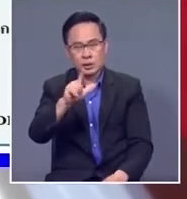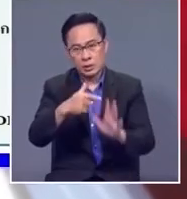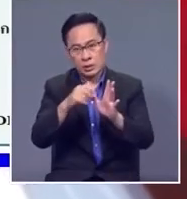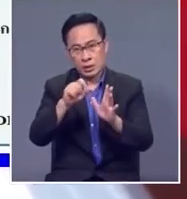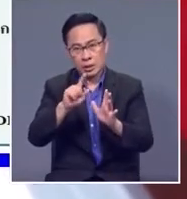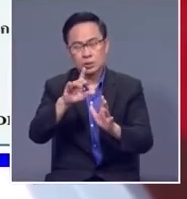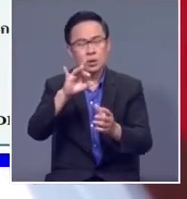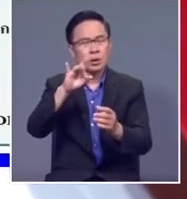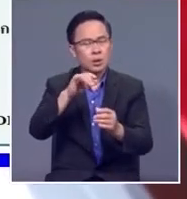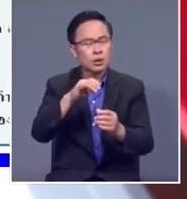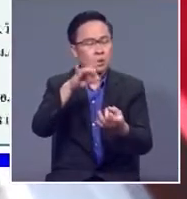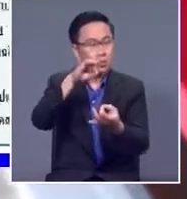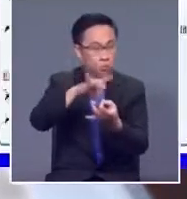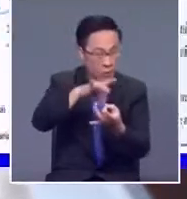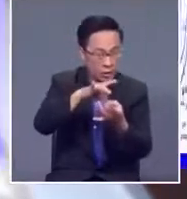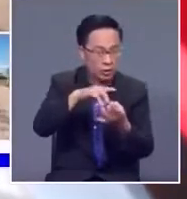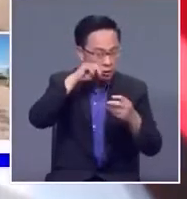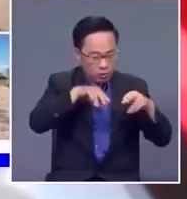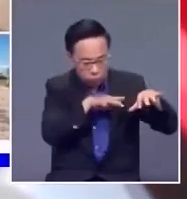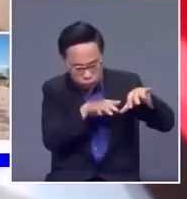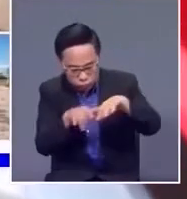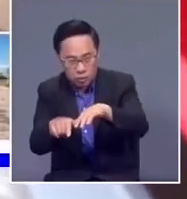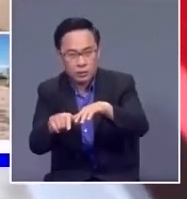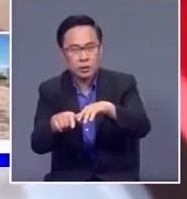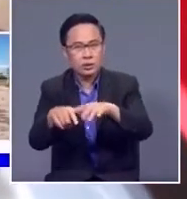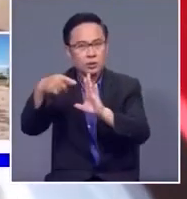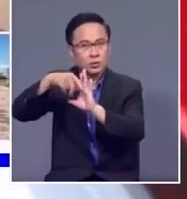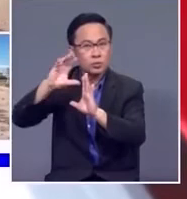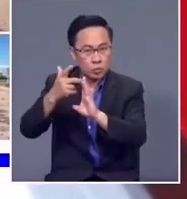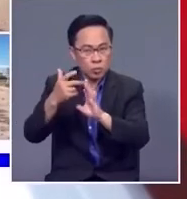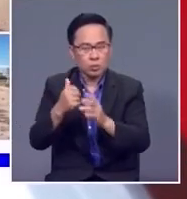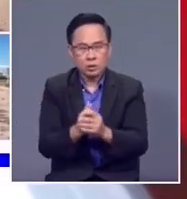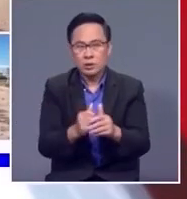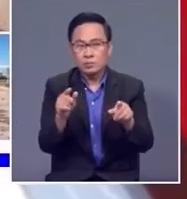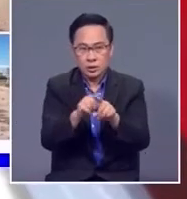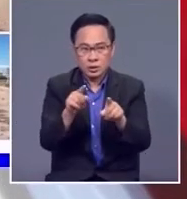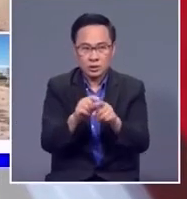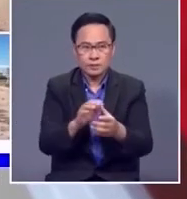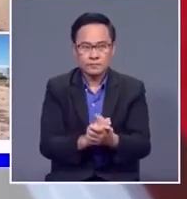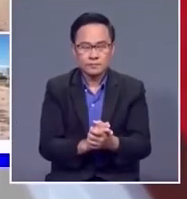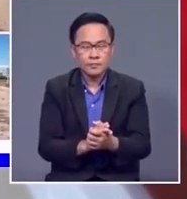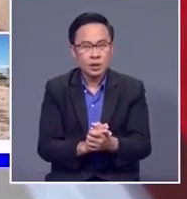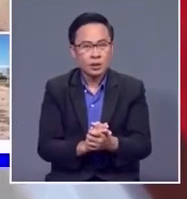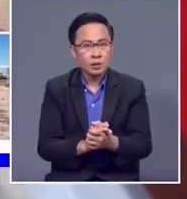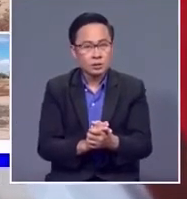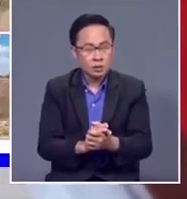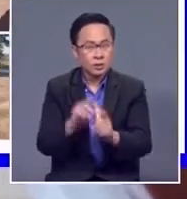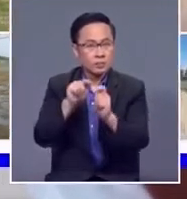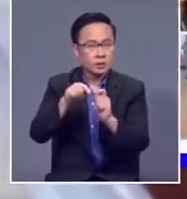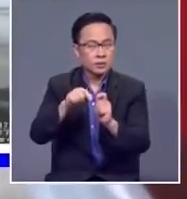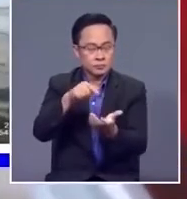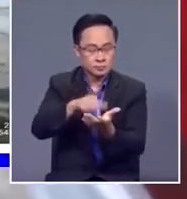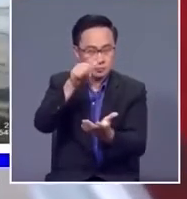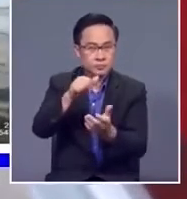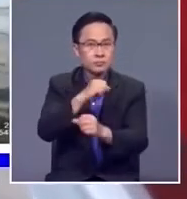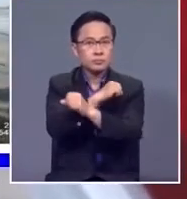มตัวเมืองสุโขทัยด้วยนะครับเพื่อให้น้ำระบายมาทางพรมพิรามกงไกรลาดไม่ให้ผ่านอำเภอเมือง ครับ